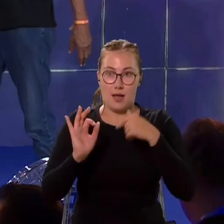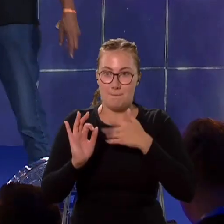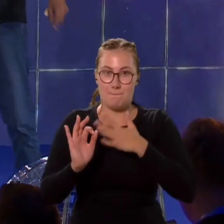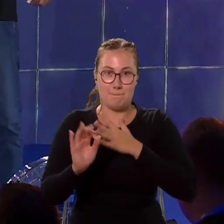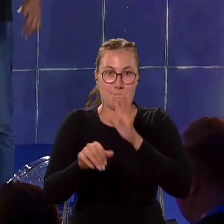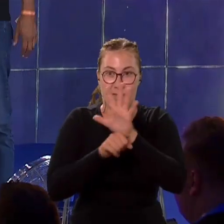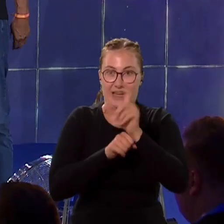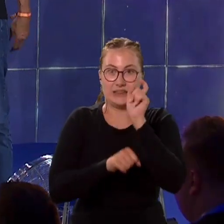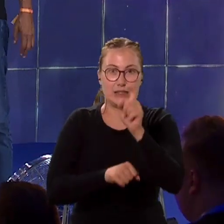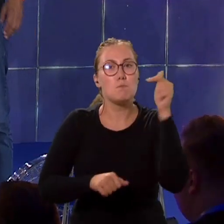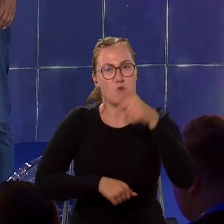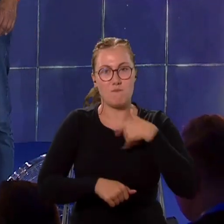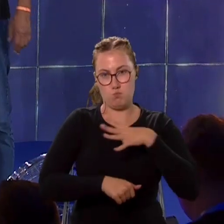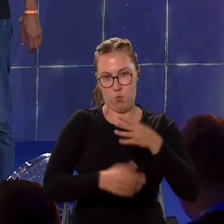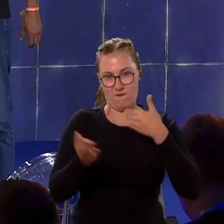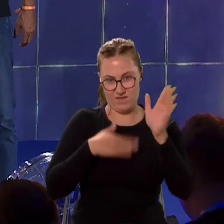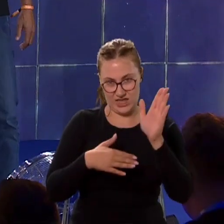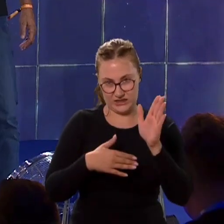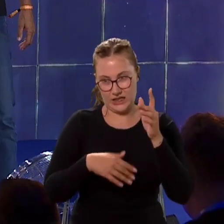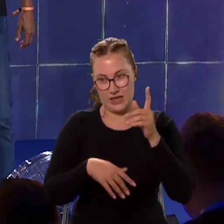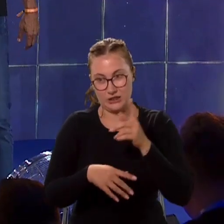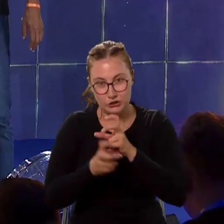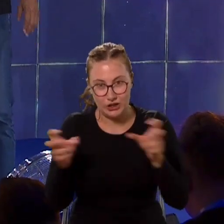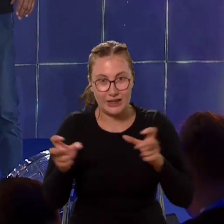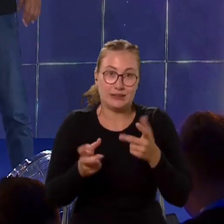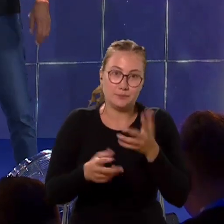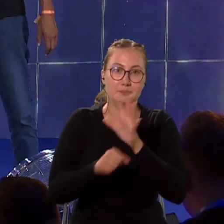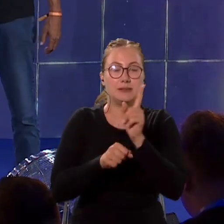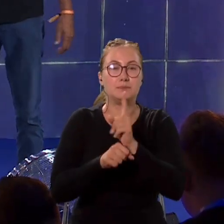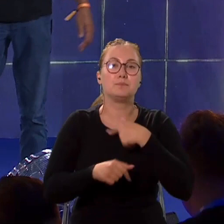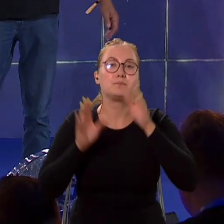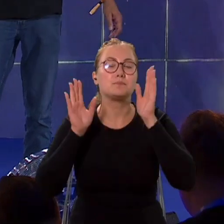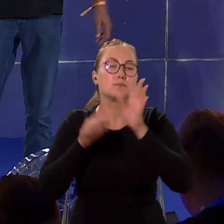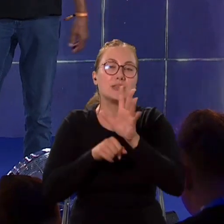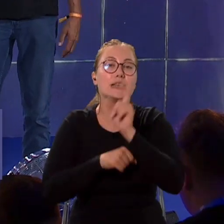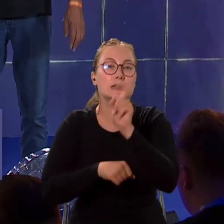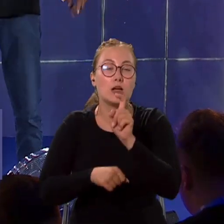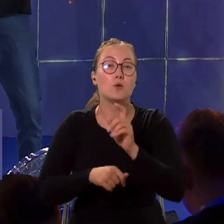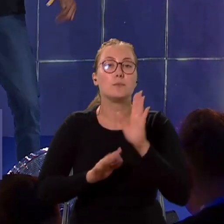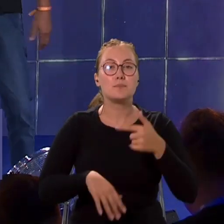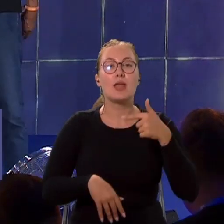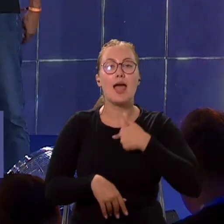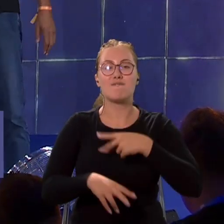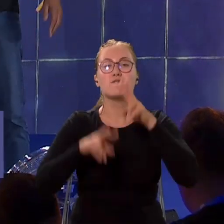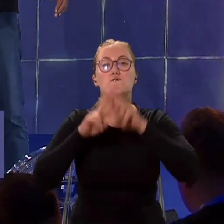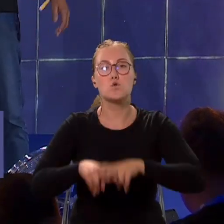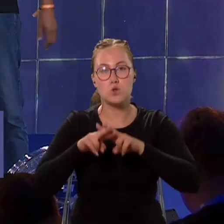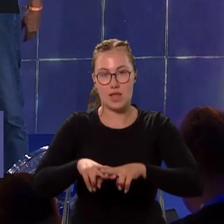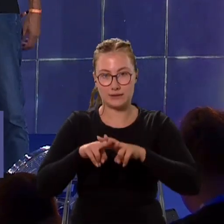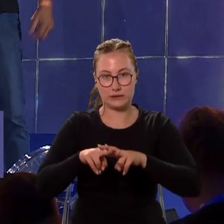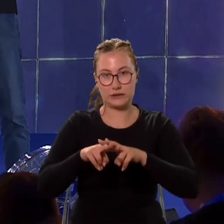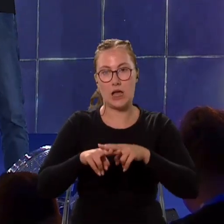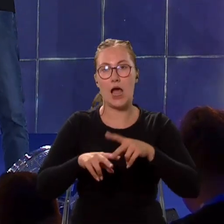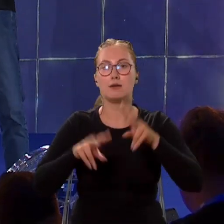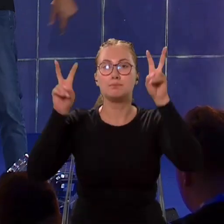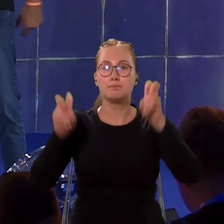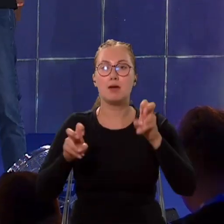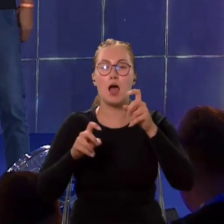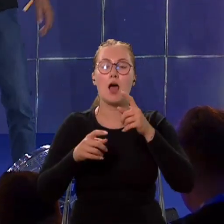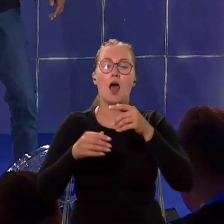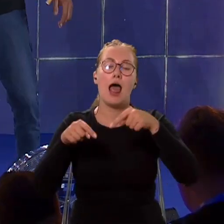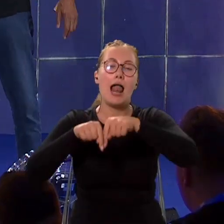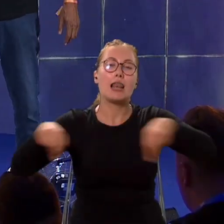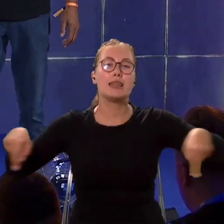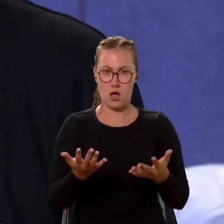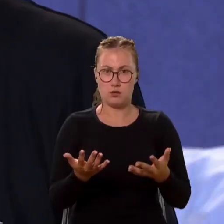przeżyciach. Słuchajcie, reprezentuję fundację Linia Frontu. Zbieramy na samochody terenowe dla Wojska Ukraińskiego, konkretnie dla